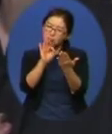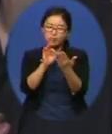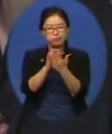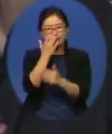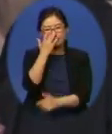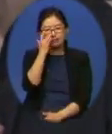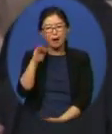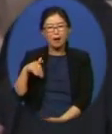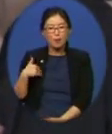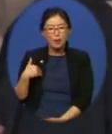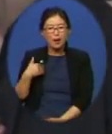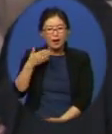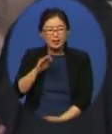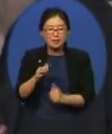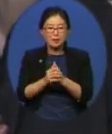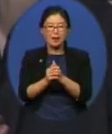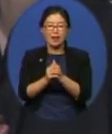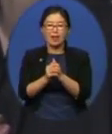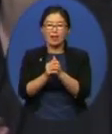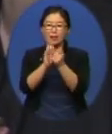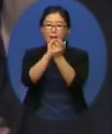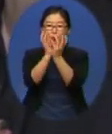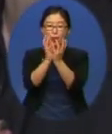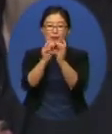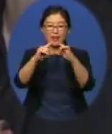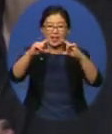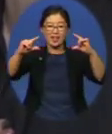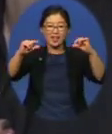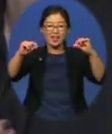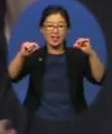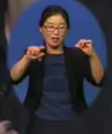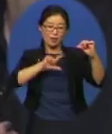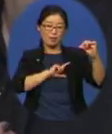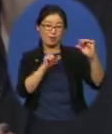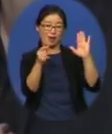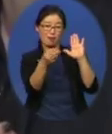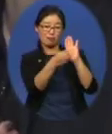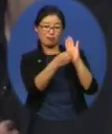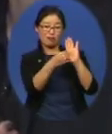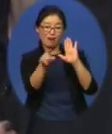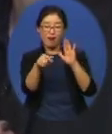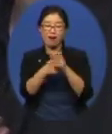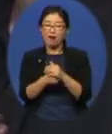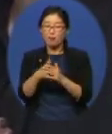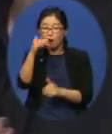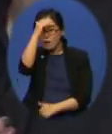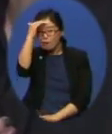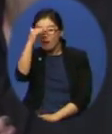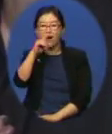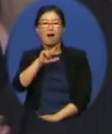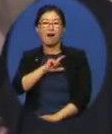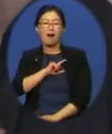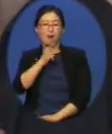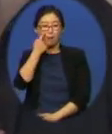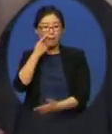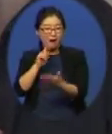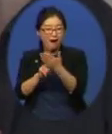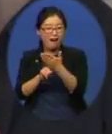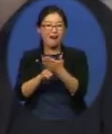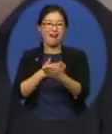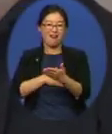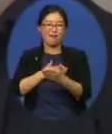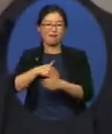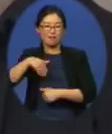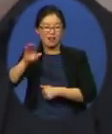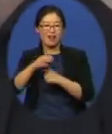여기 왔을 때 팻말에 붙여진 걸 보고 아, 이 야생화는 이름이 뭐다라는 거를 또 알고 가잖아요. 일반인들도 산에 가서 많은 꽃들이 있지만 그